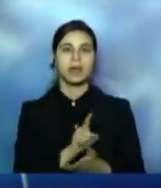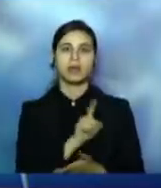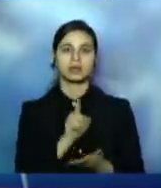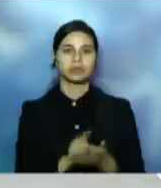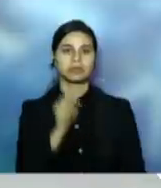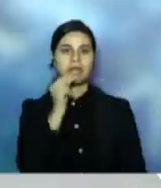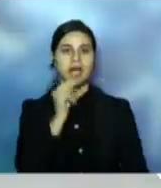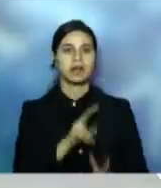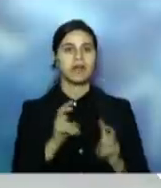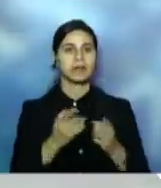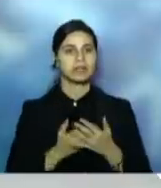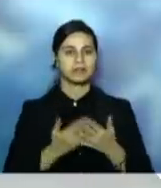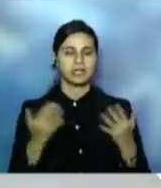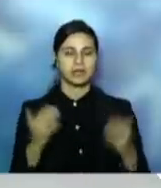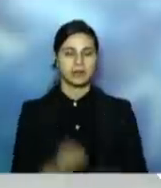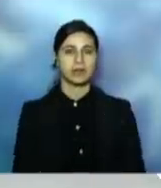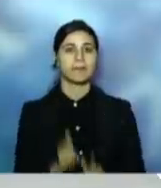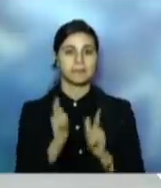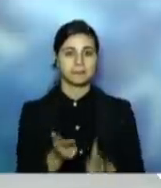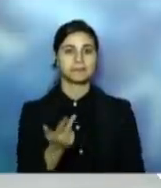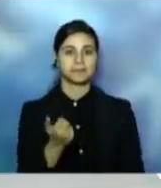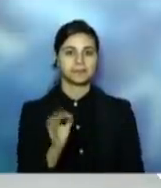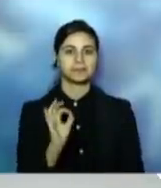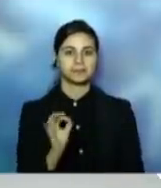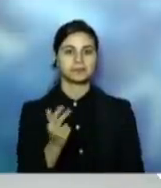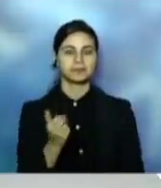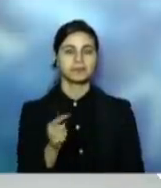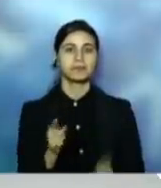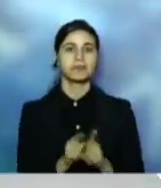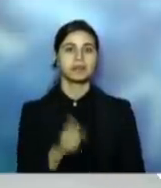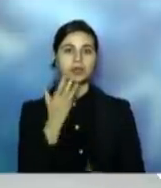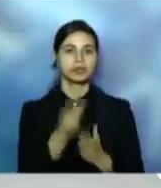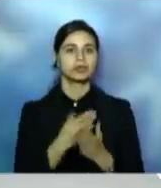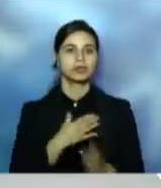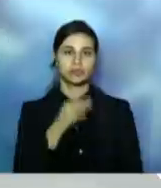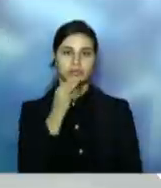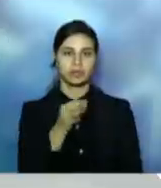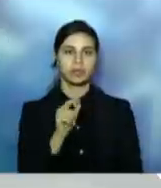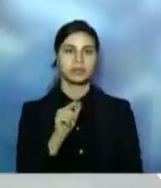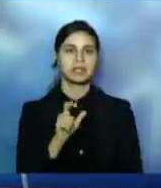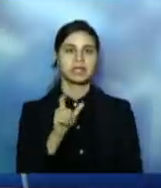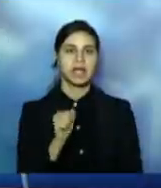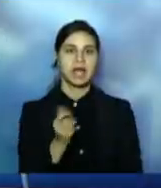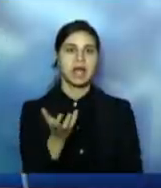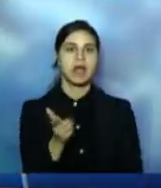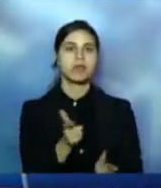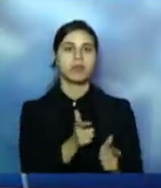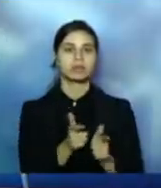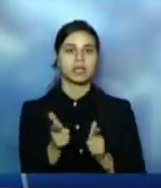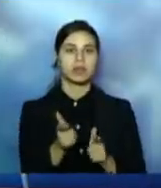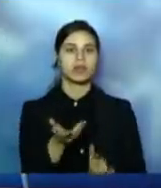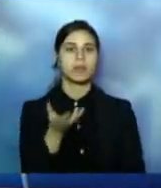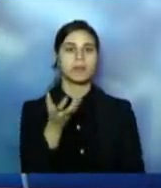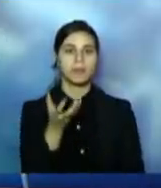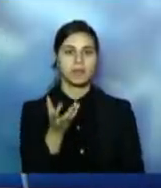აუცილებელი საკვები ნივთიერებები, ანუ ნუტრიენტები. მე თანხმებით ხალბათო მარინა, ისევე როგორც ჩვენ გთავაზობთ თიხისგან მომზადებულ